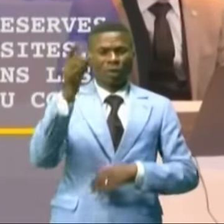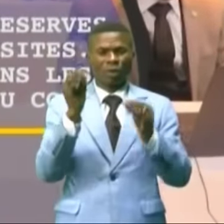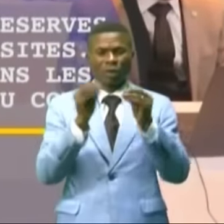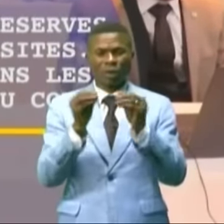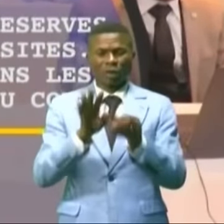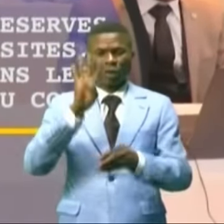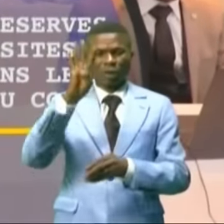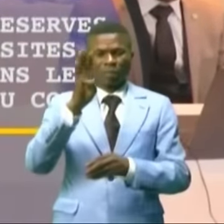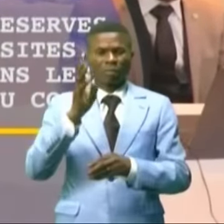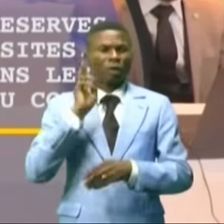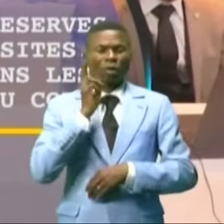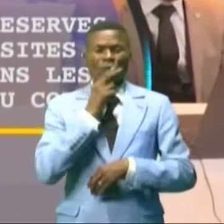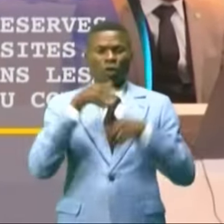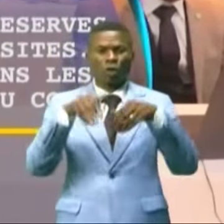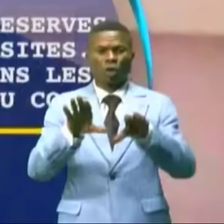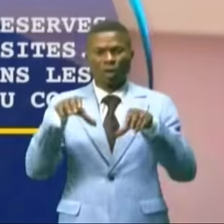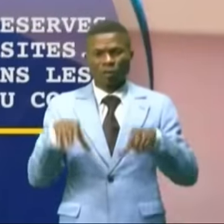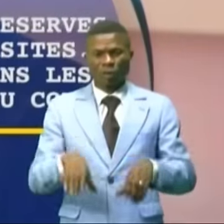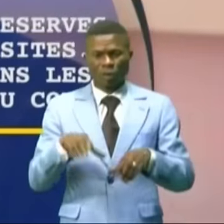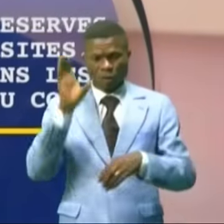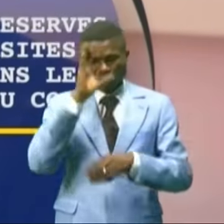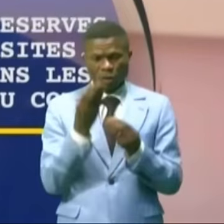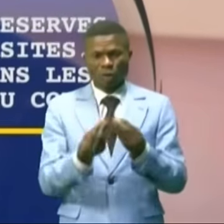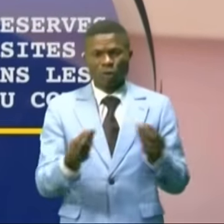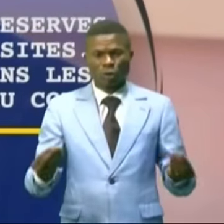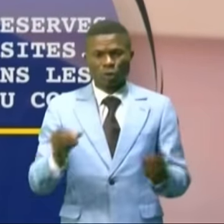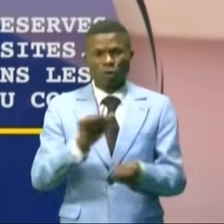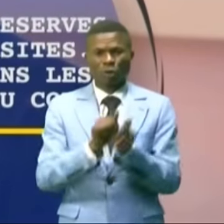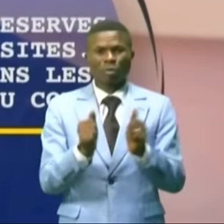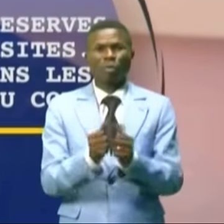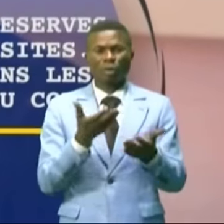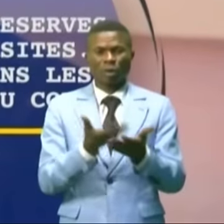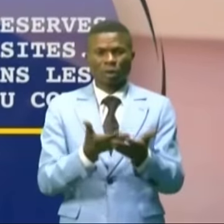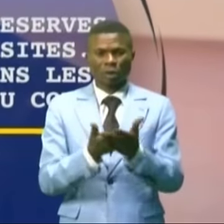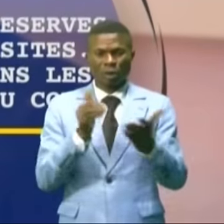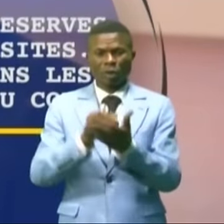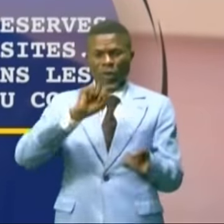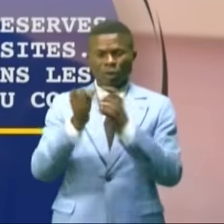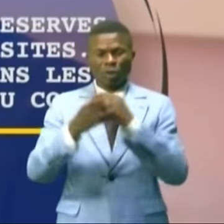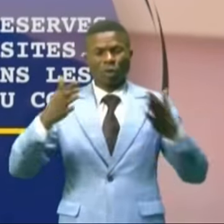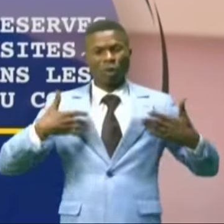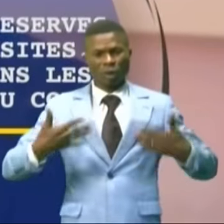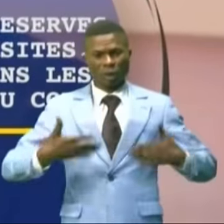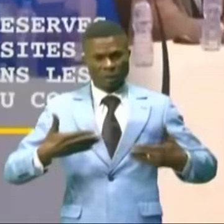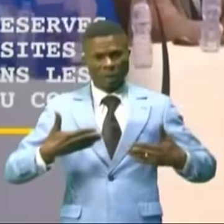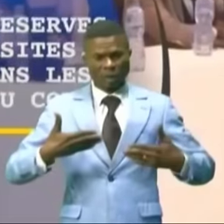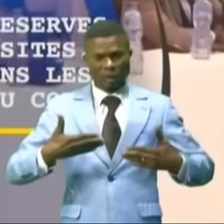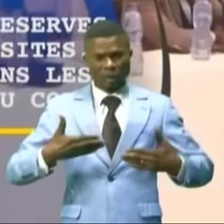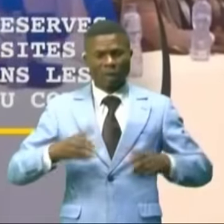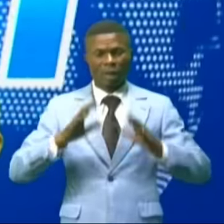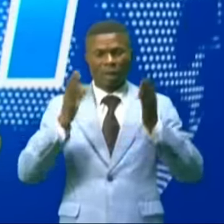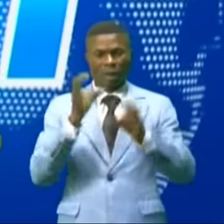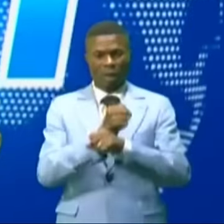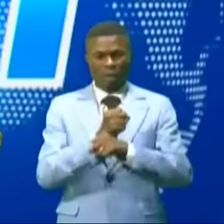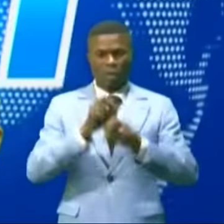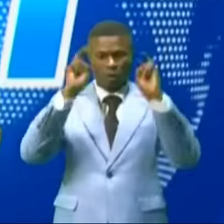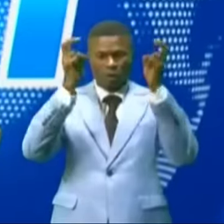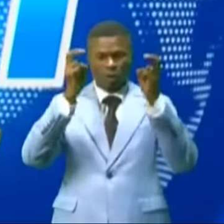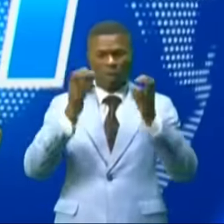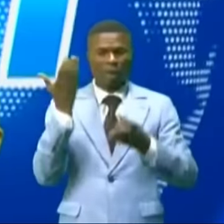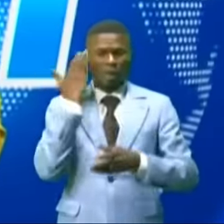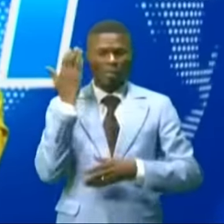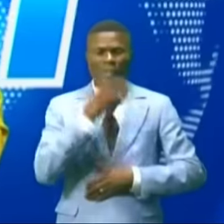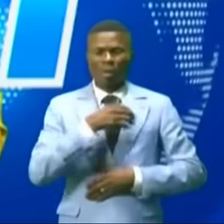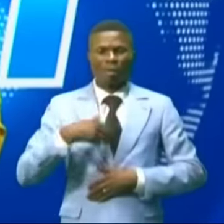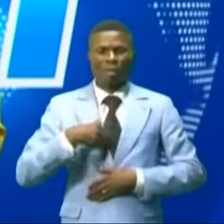ce jeudi à l'hôtel du fleuve Congo pour trouver des pistes de solutions face au changement climatique. Ça sera tout pour les titres, mesdames,